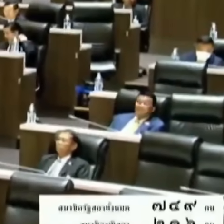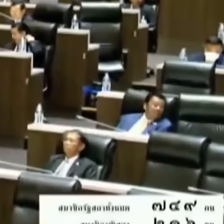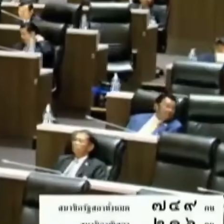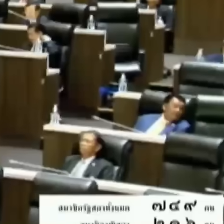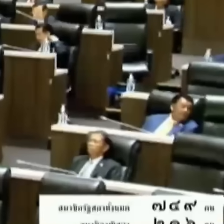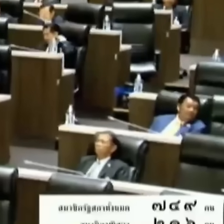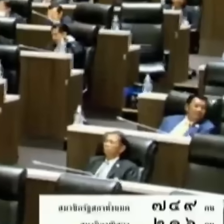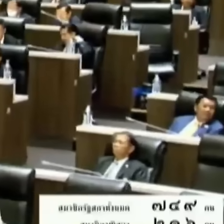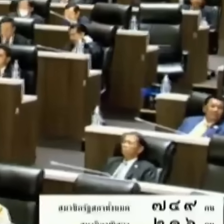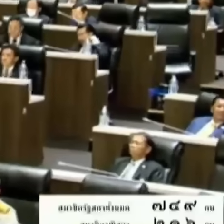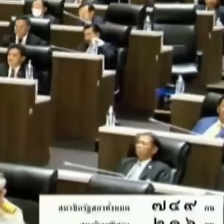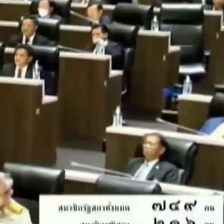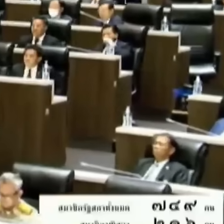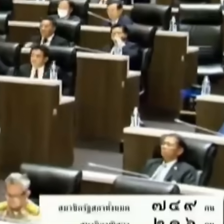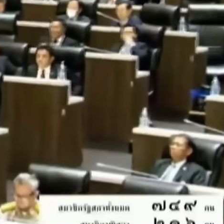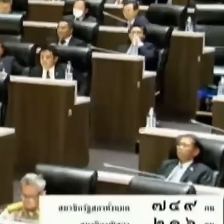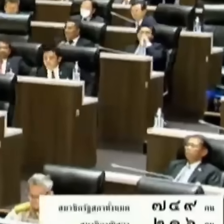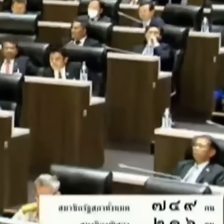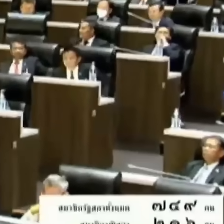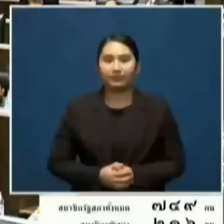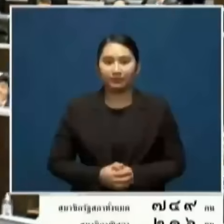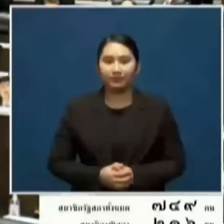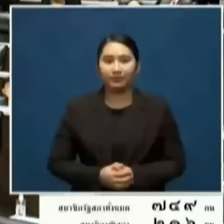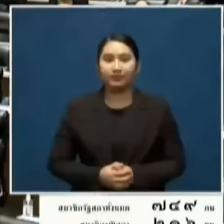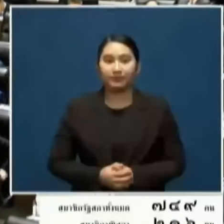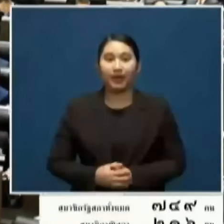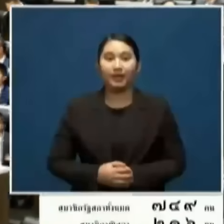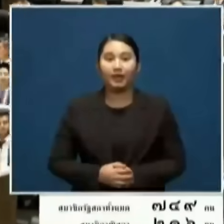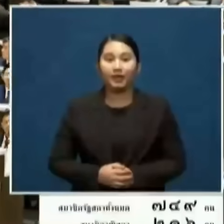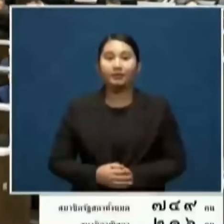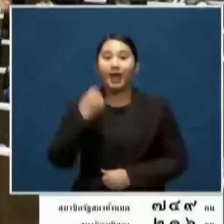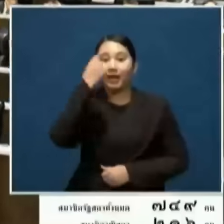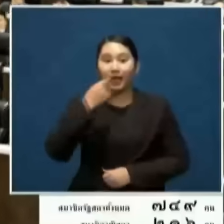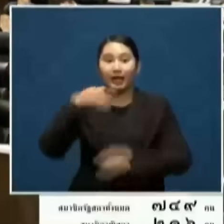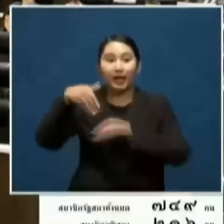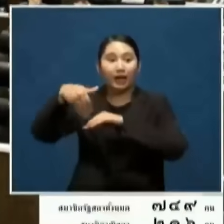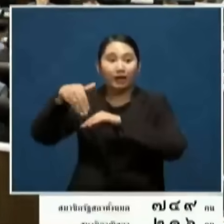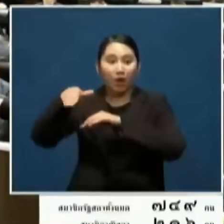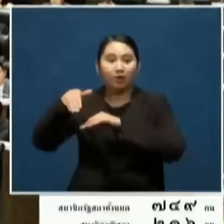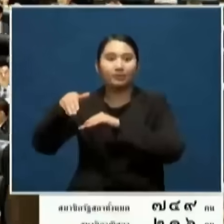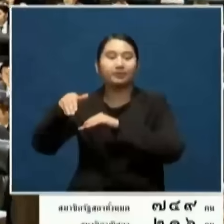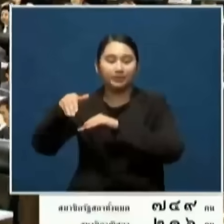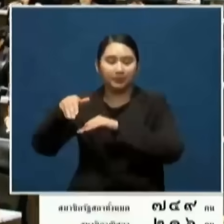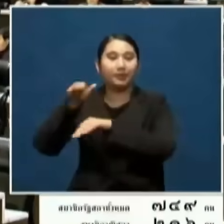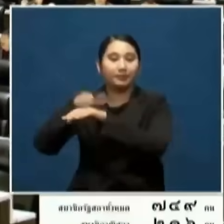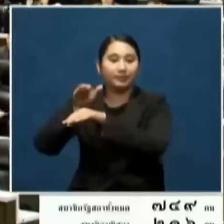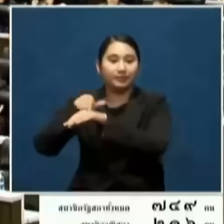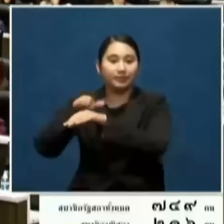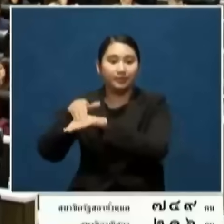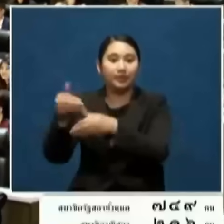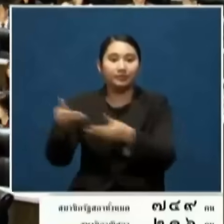งคะแนนกันแล้วคุณพิธาเองก็ลงมติเห็นชอบให้ตัวเองเป็นนายกรัฐมนตรีอีก1เสียงด้วย ใช่นะคะเพราะว่าไม่มีใครลง